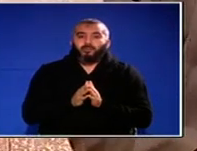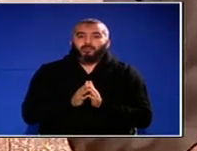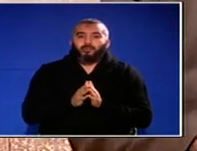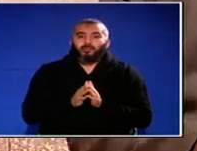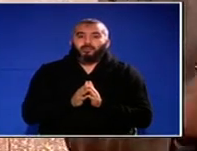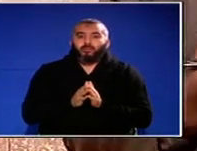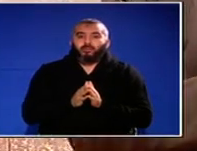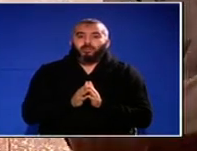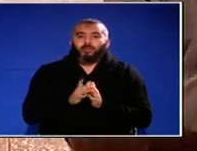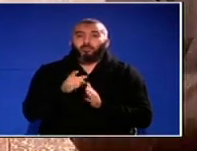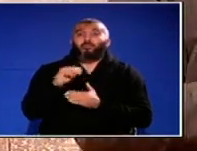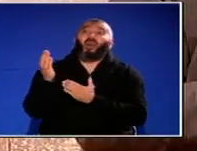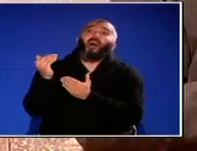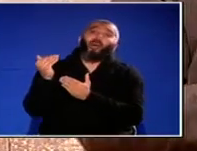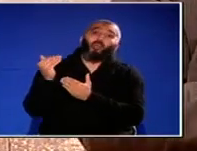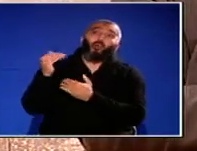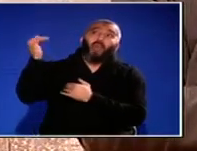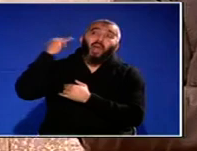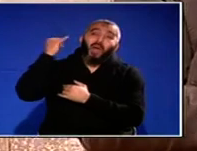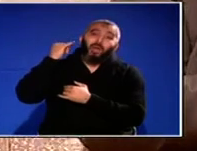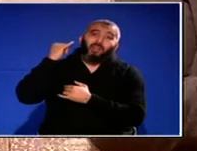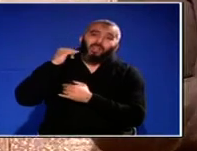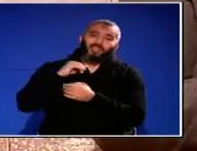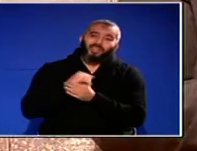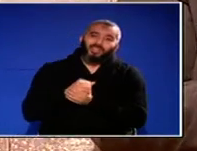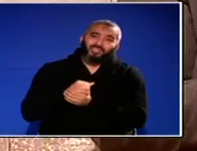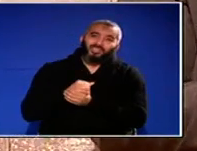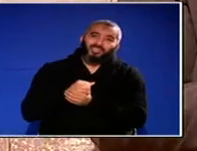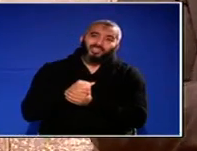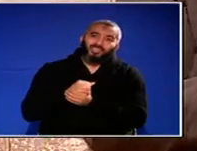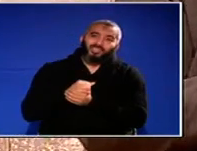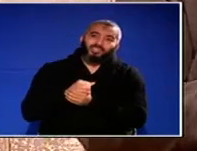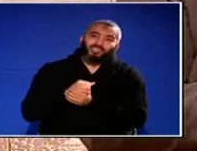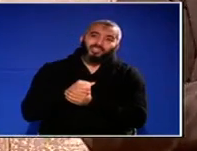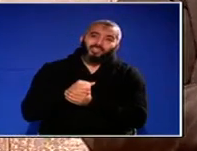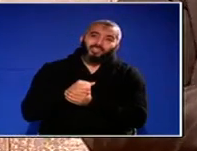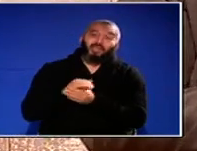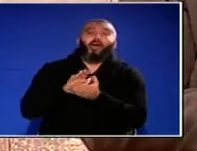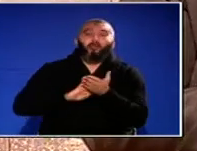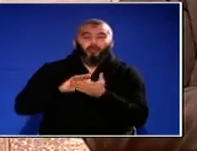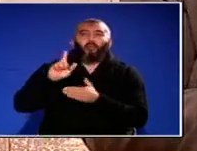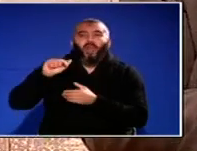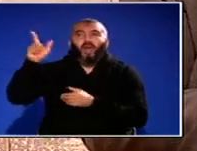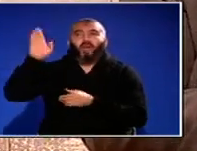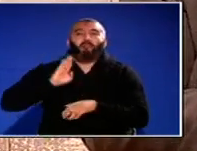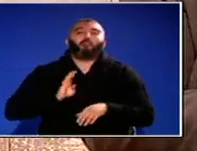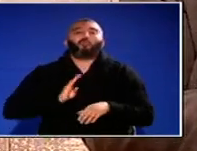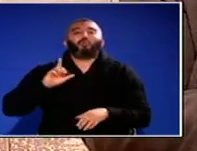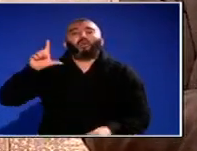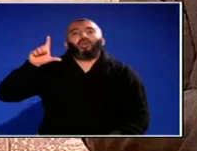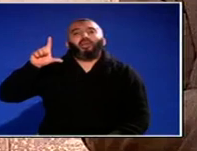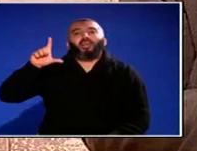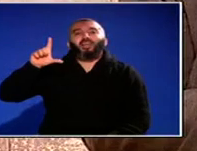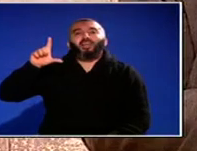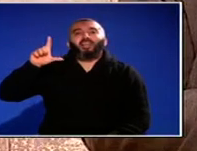لان هناك جهد الحقيقه ربي يحفظهم ويبارك فيهم في مساله هلو. التركيز والاجابه. السي العيد مرحبا. الو